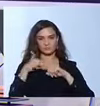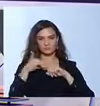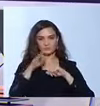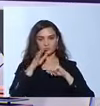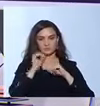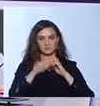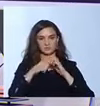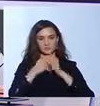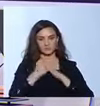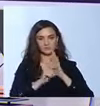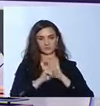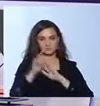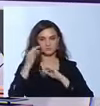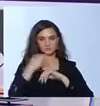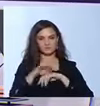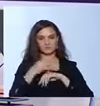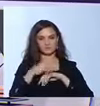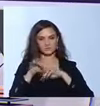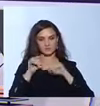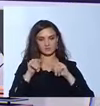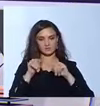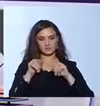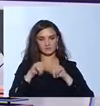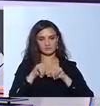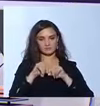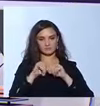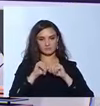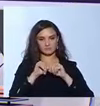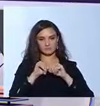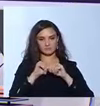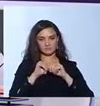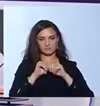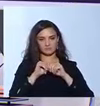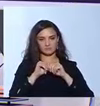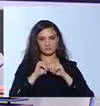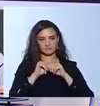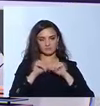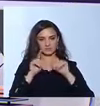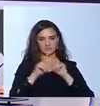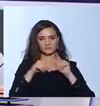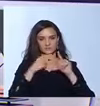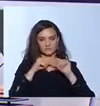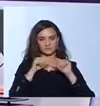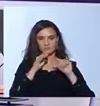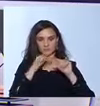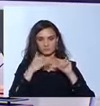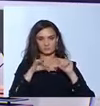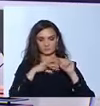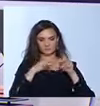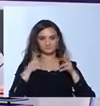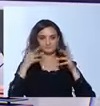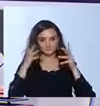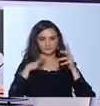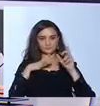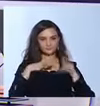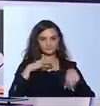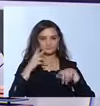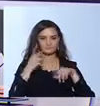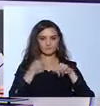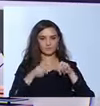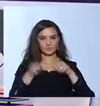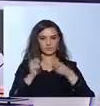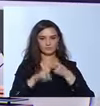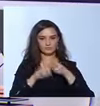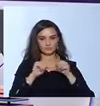50 ასაკს დაეწყოს თმისცვენა ის მიდის დუნეთ ნე და ასე ვთქვათ ამ დროს უკვე შეიძლება ჭაღარა იყოს ადამიანი ეს ამას